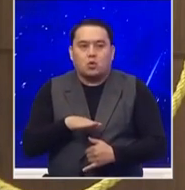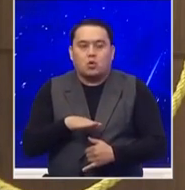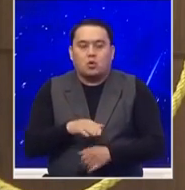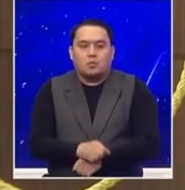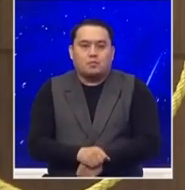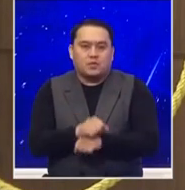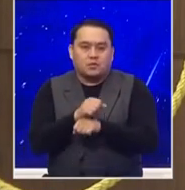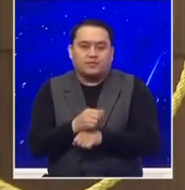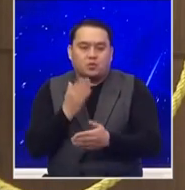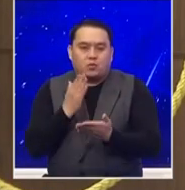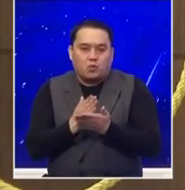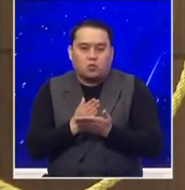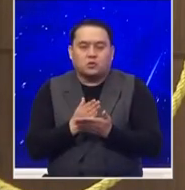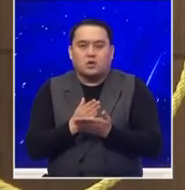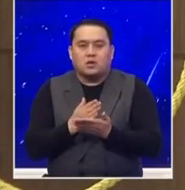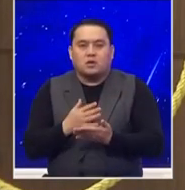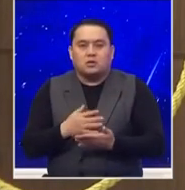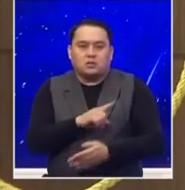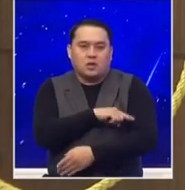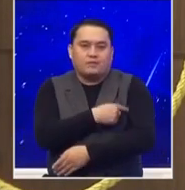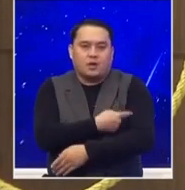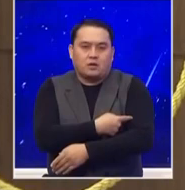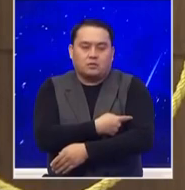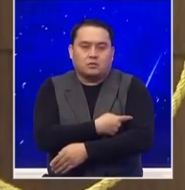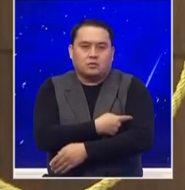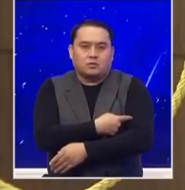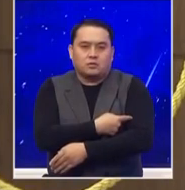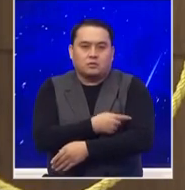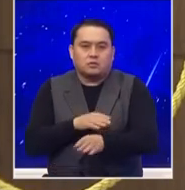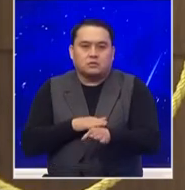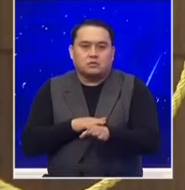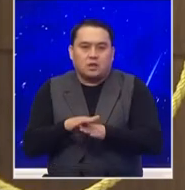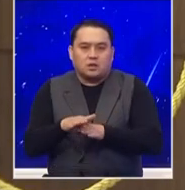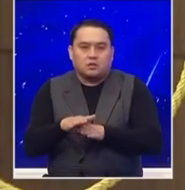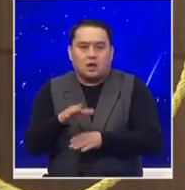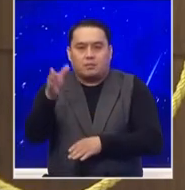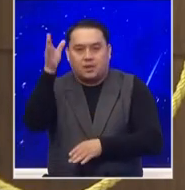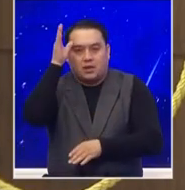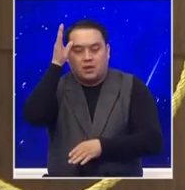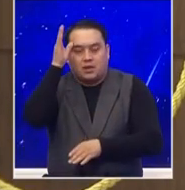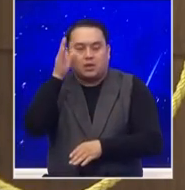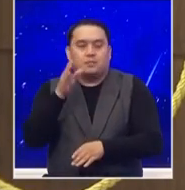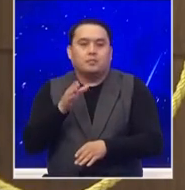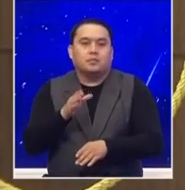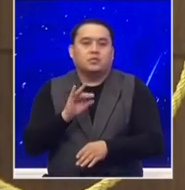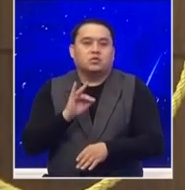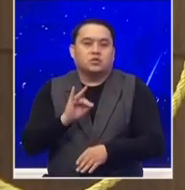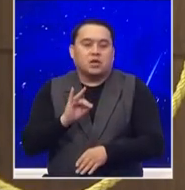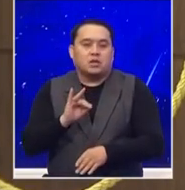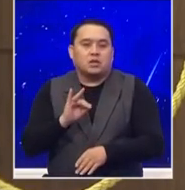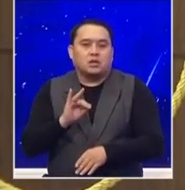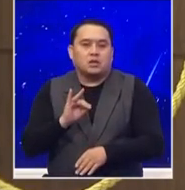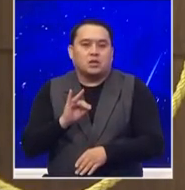наразылықтар білдіріп атқан ол денсаулық сақтау саласынан, білім саласына, то есть